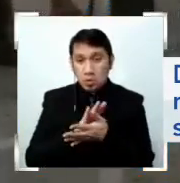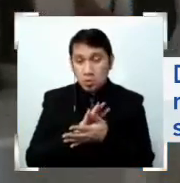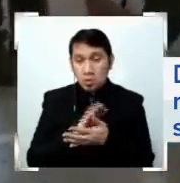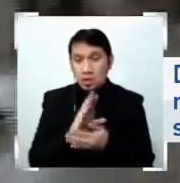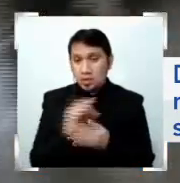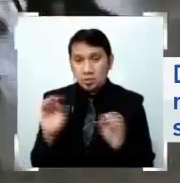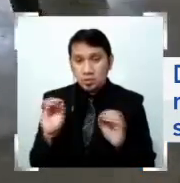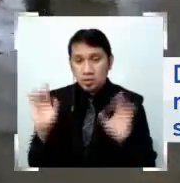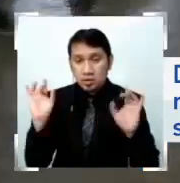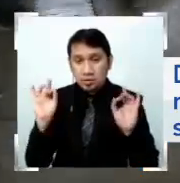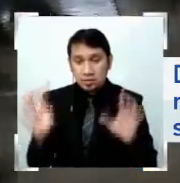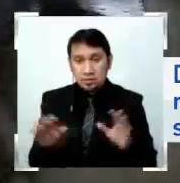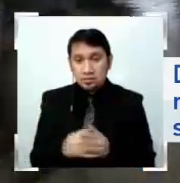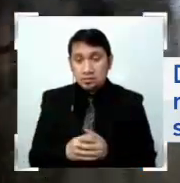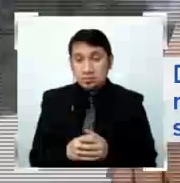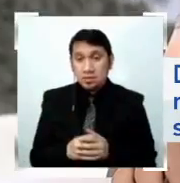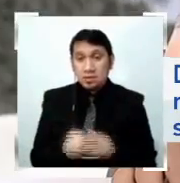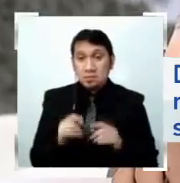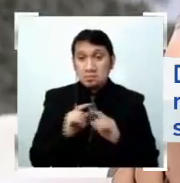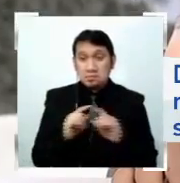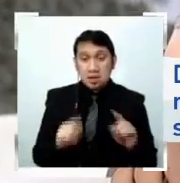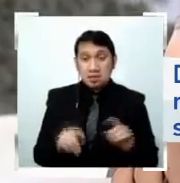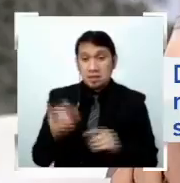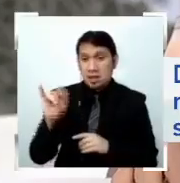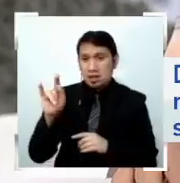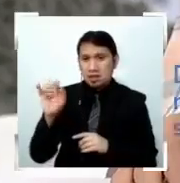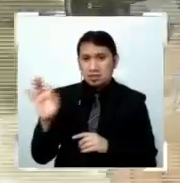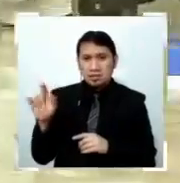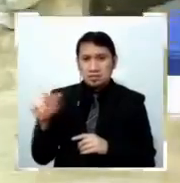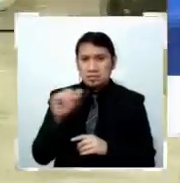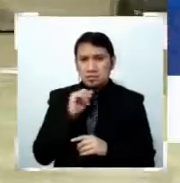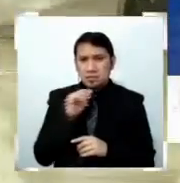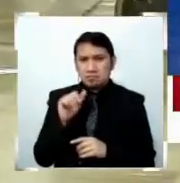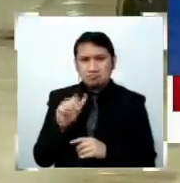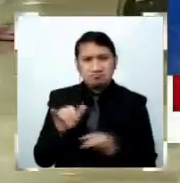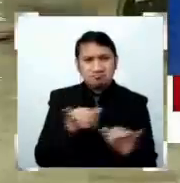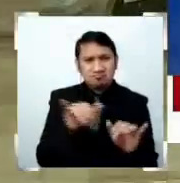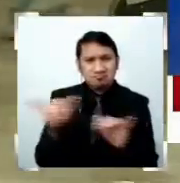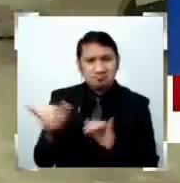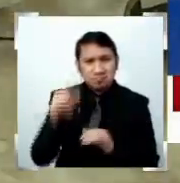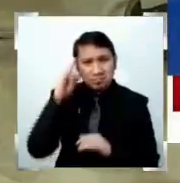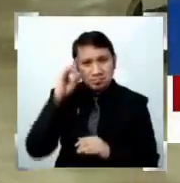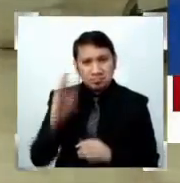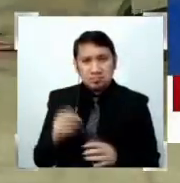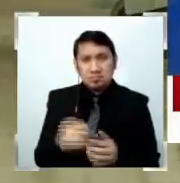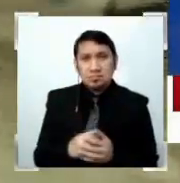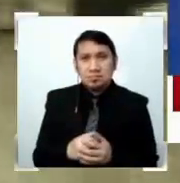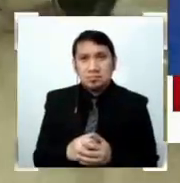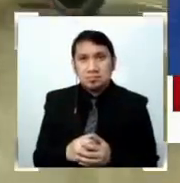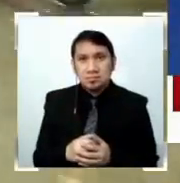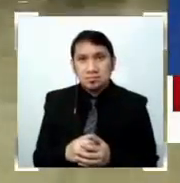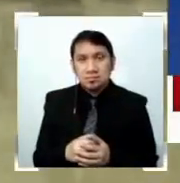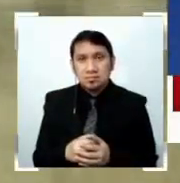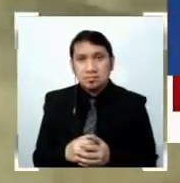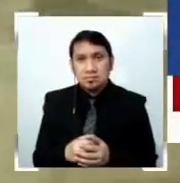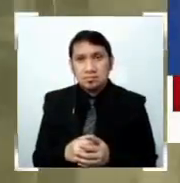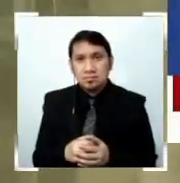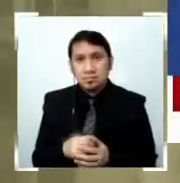hindi pala unanimous sa pasyang ito ang IATF, lalo na ang mismong health secretary. I would have chosen a more conservative